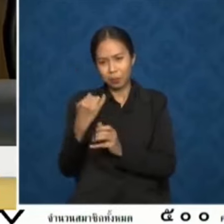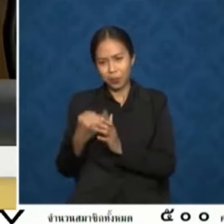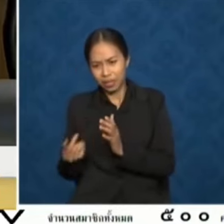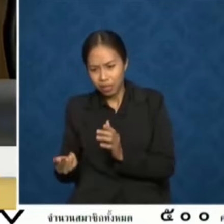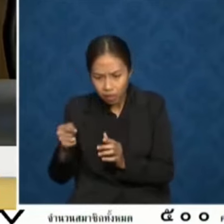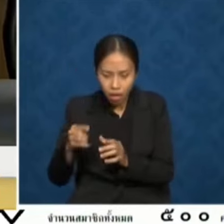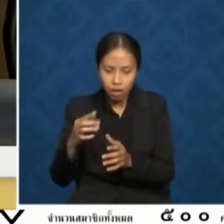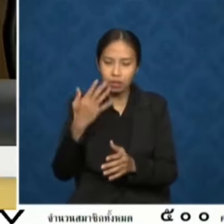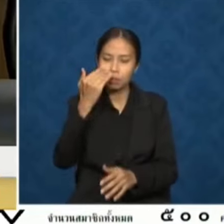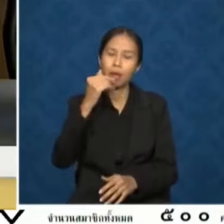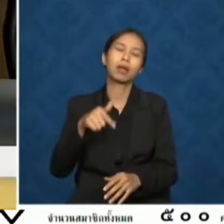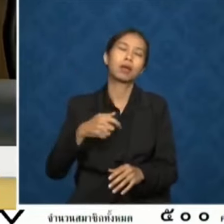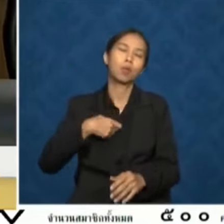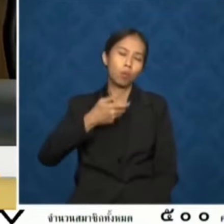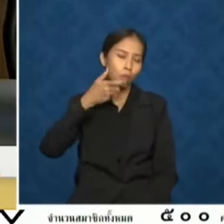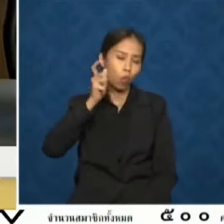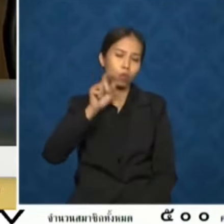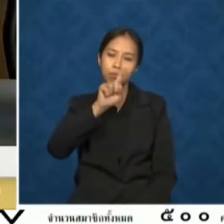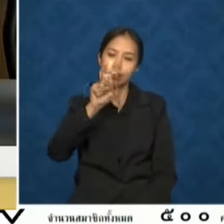าผมก็สงสัย